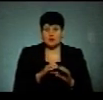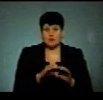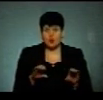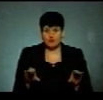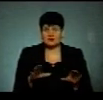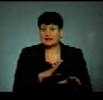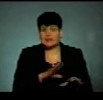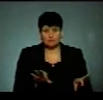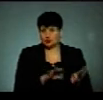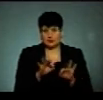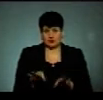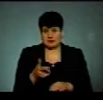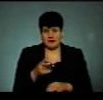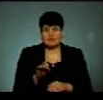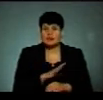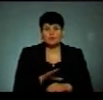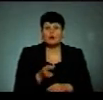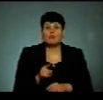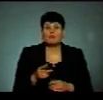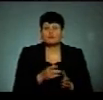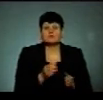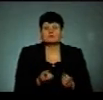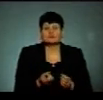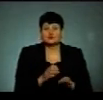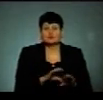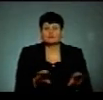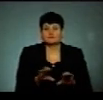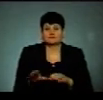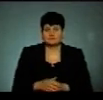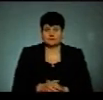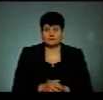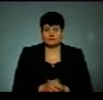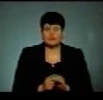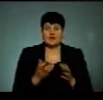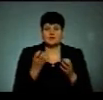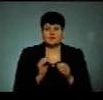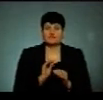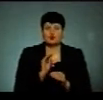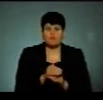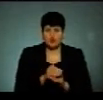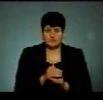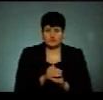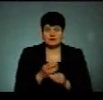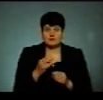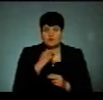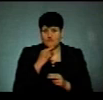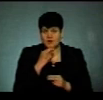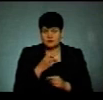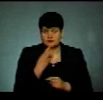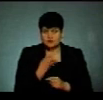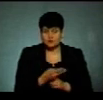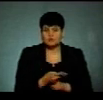будуть транспортувати газ, не буде по чому. Ну і ще як доповнення, треба звернути увагу,